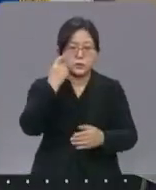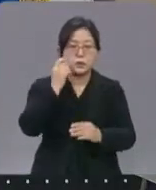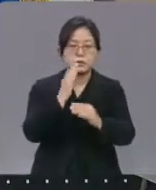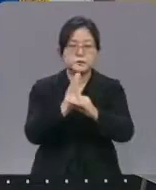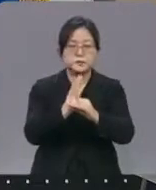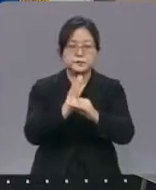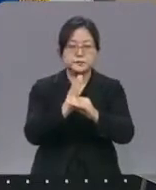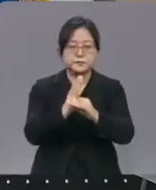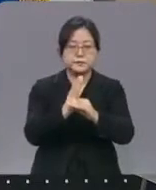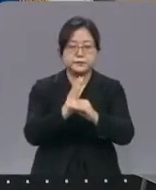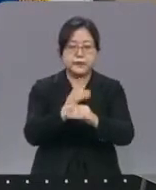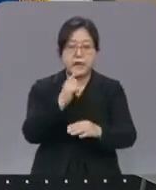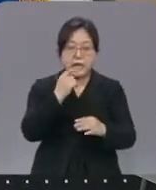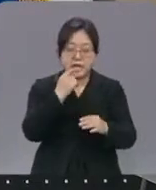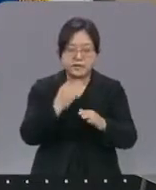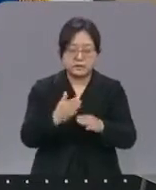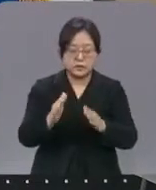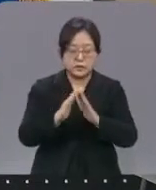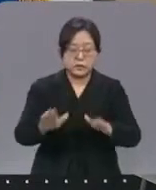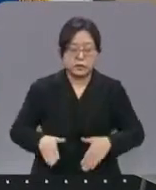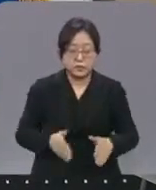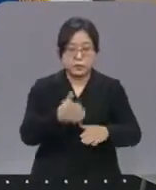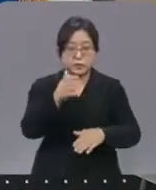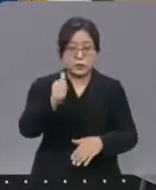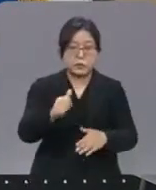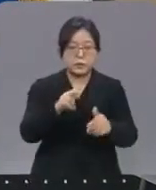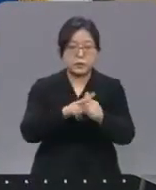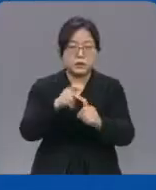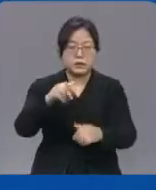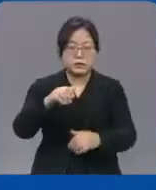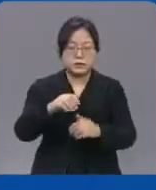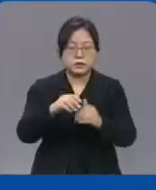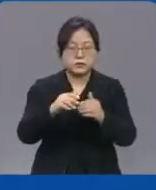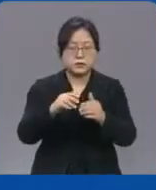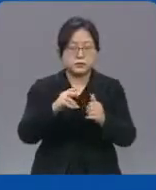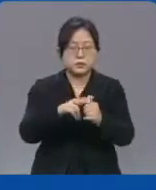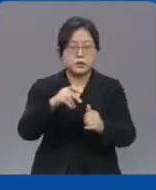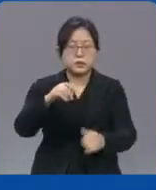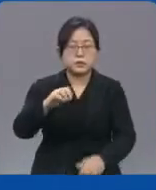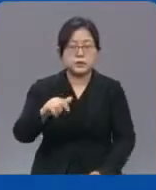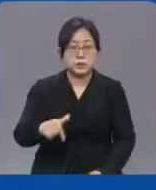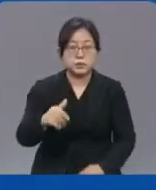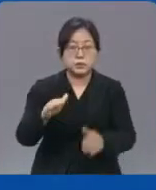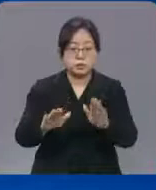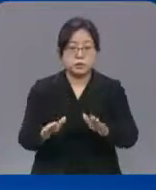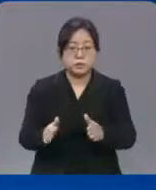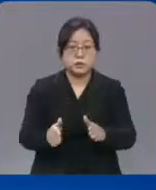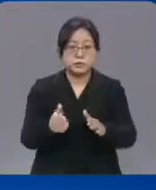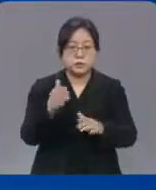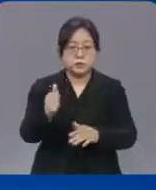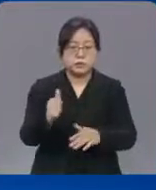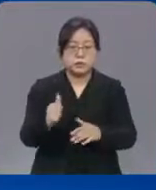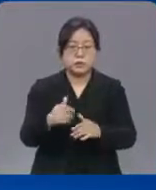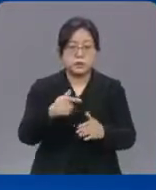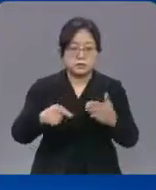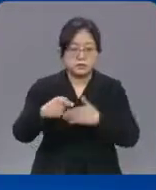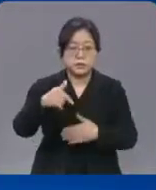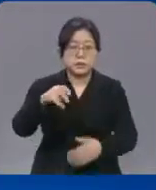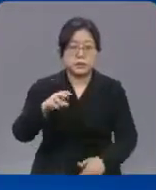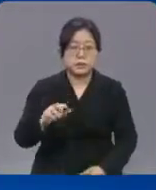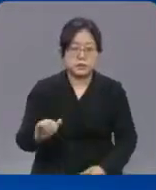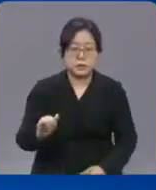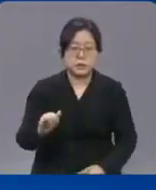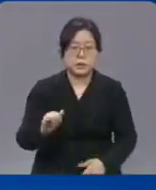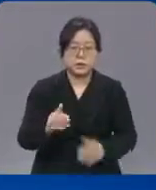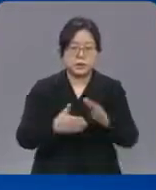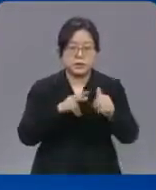생각합니다. 민주당 전남지사 후보로는 김영록 현 지사가 견고한 지지세를 유지하고 있습니다. 진보당 민정기 후보도